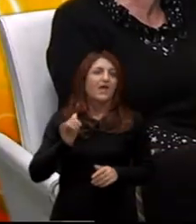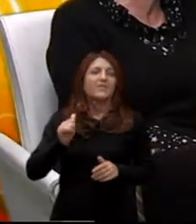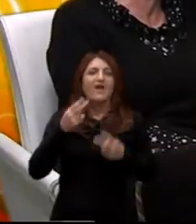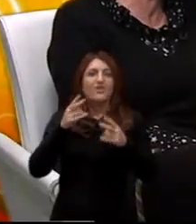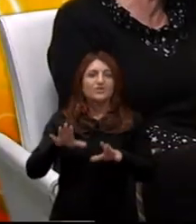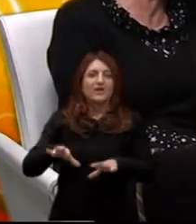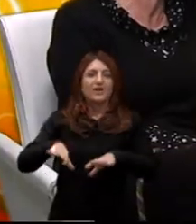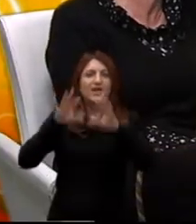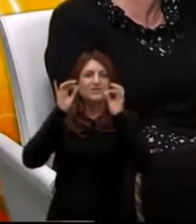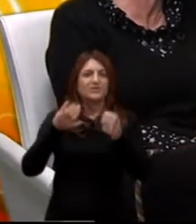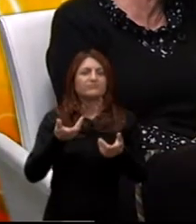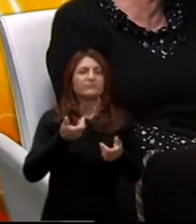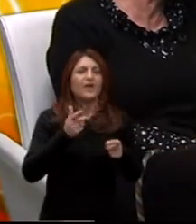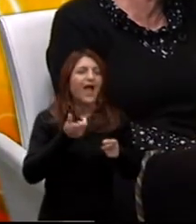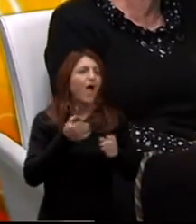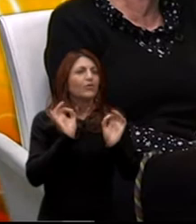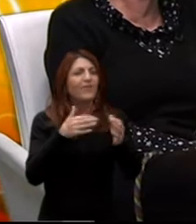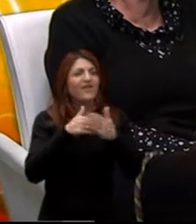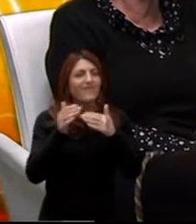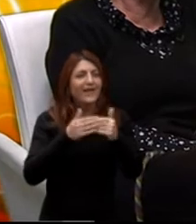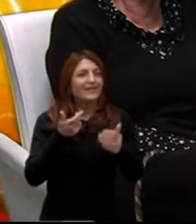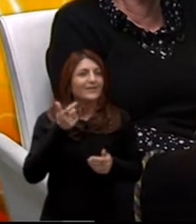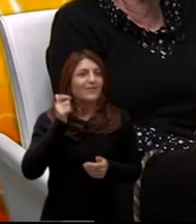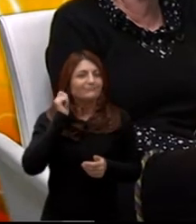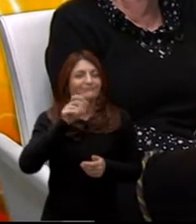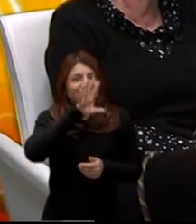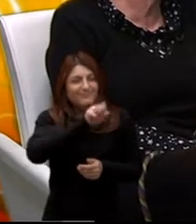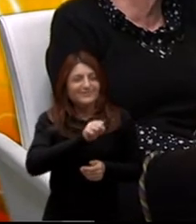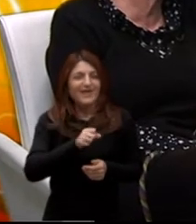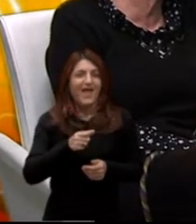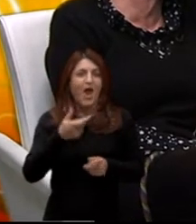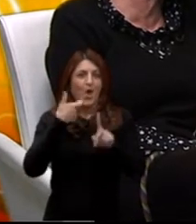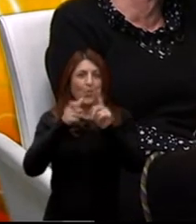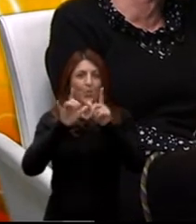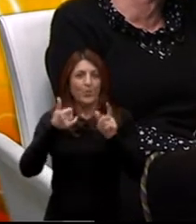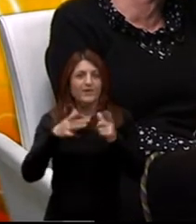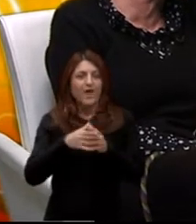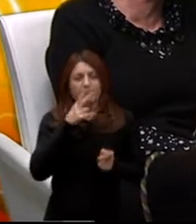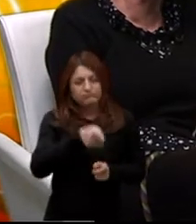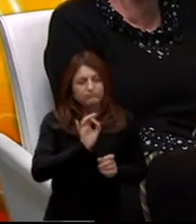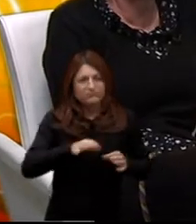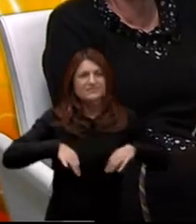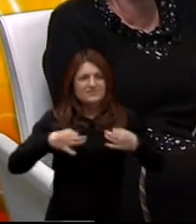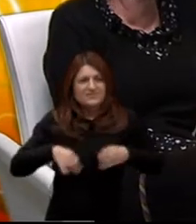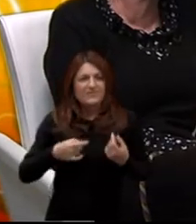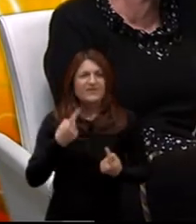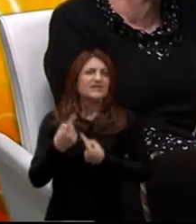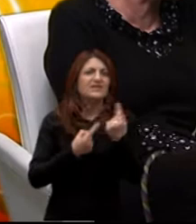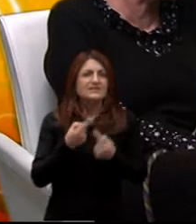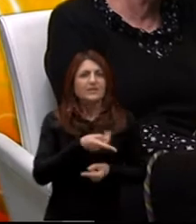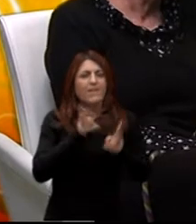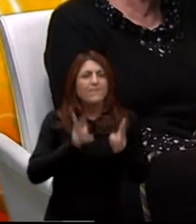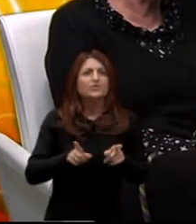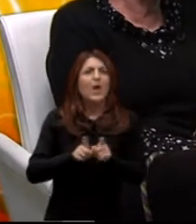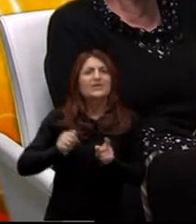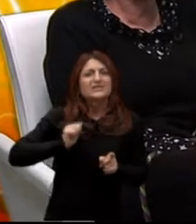Odabir rasplodnog materijala, znači kuja kvalitetnih parnjaka, bitno je zdravstveni status tih pasa, da oni mogu